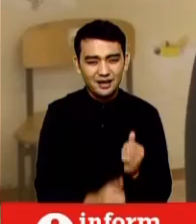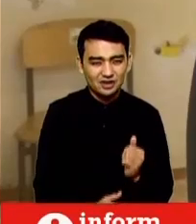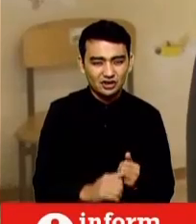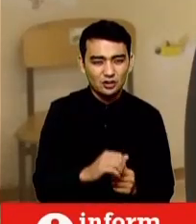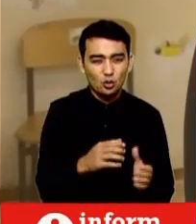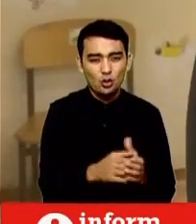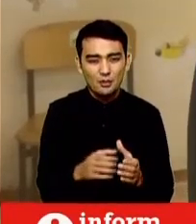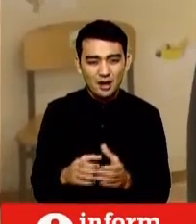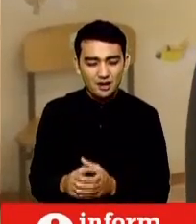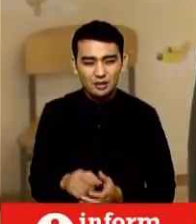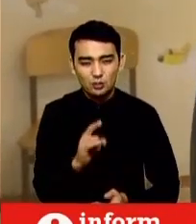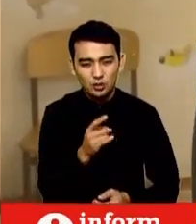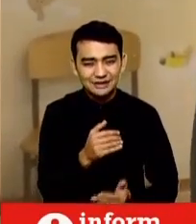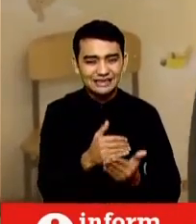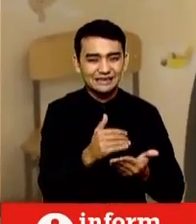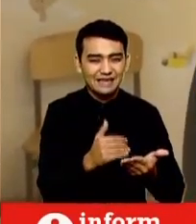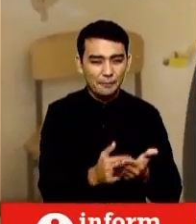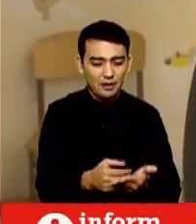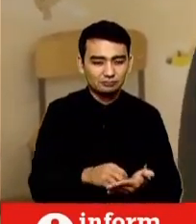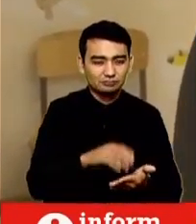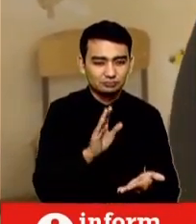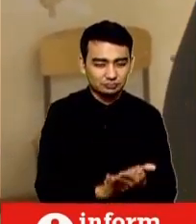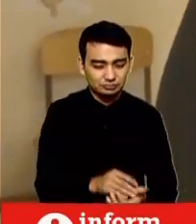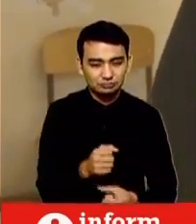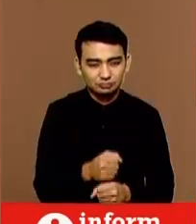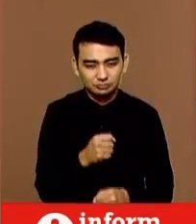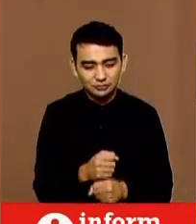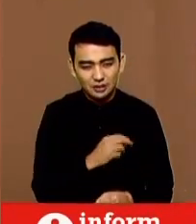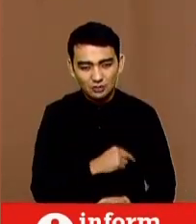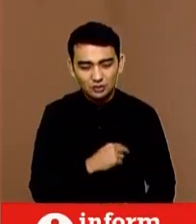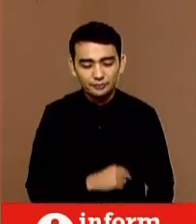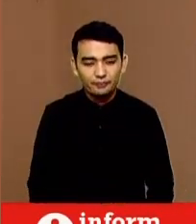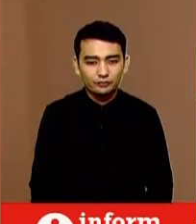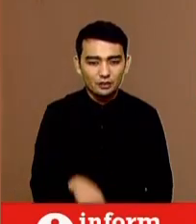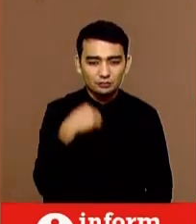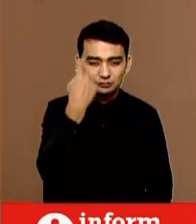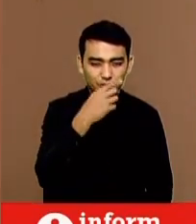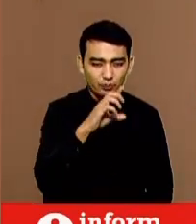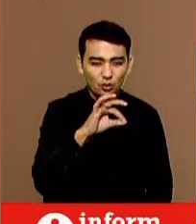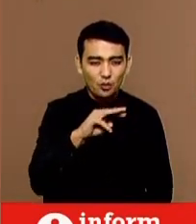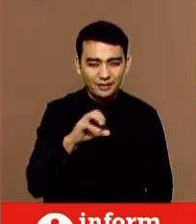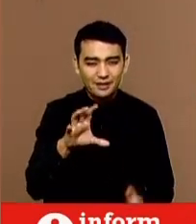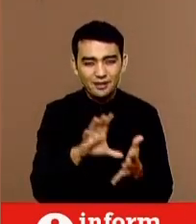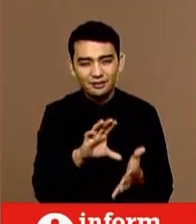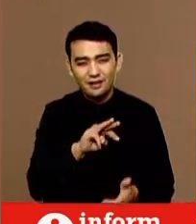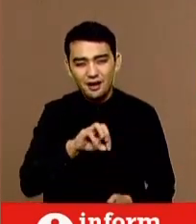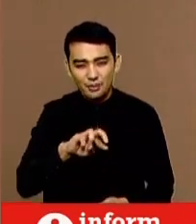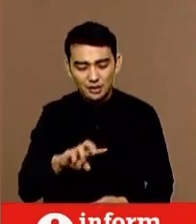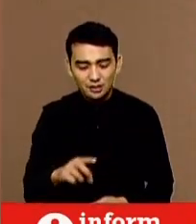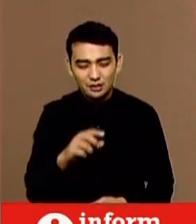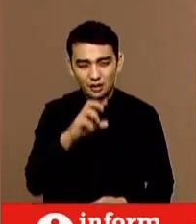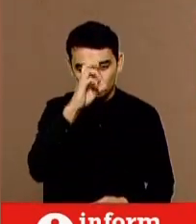топтың балаларын системаға кіргізу жұмыстары жүргізіліп жатыр. Биометрия мен электронды табель қаладағы 30